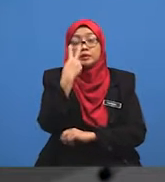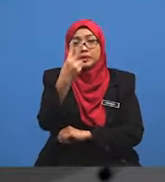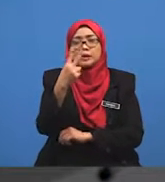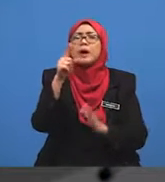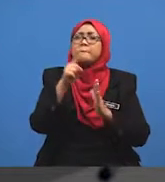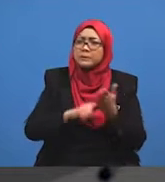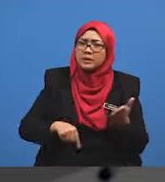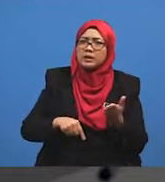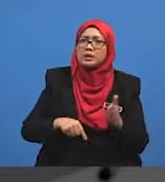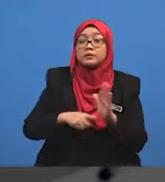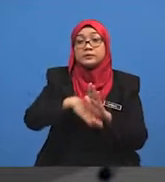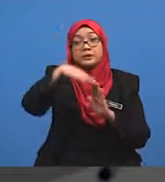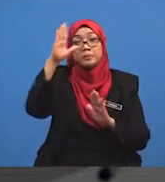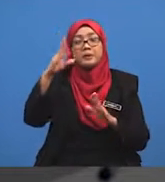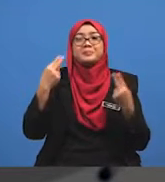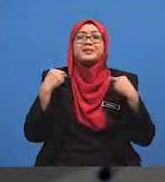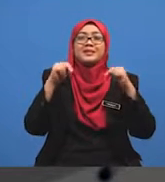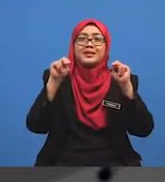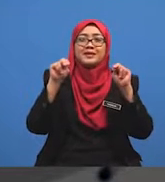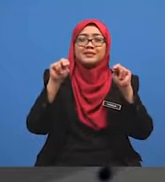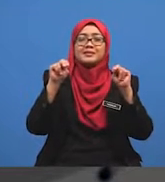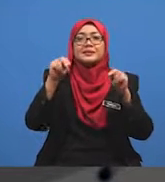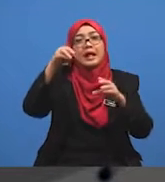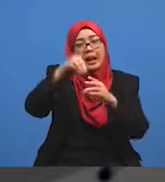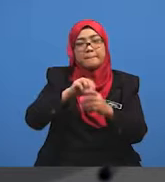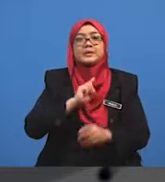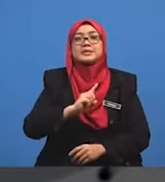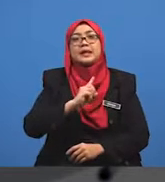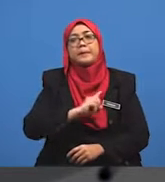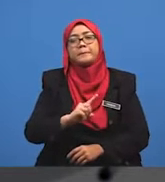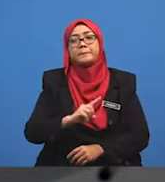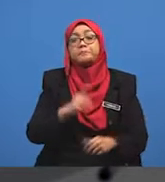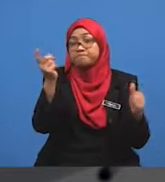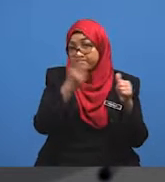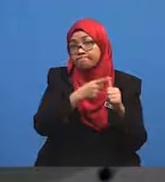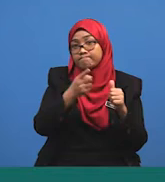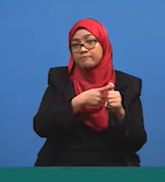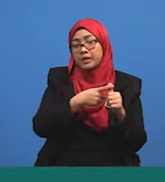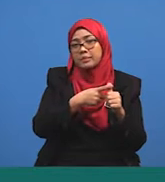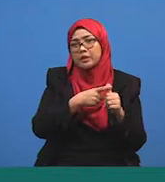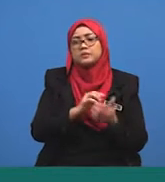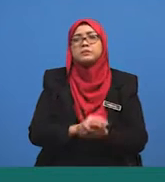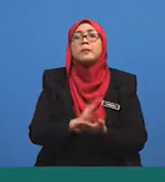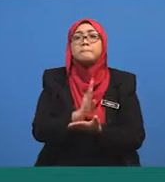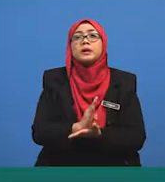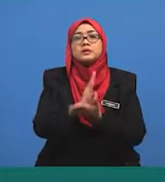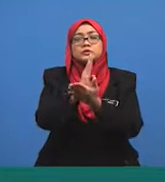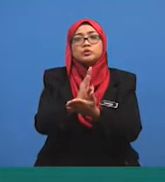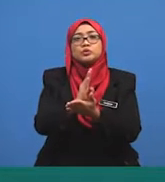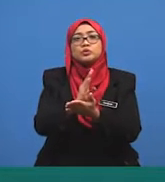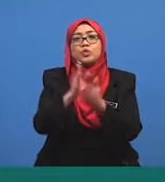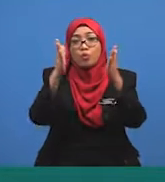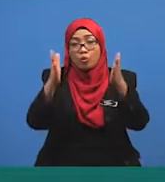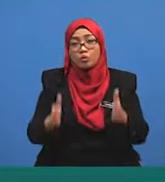pula apakah kelebihan berniaga dalam Islam. Antaranya yang pertama, membantu